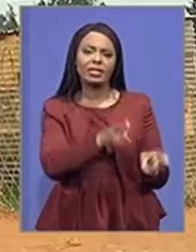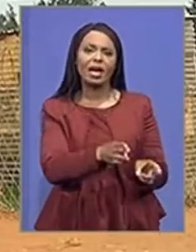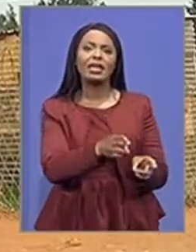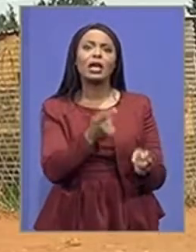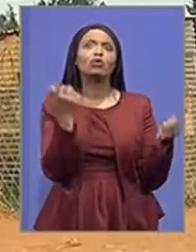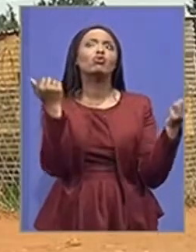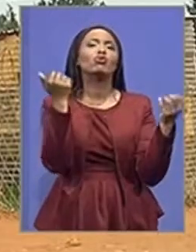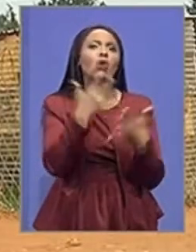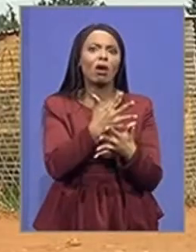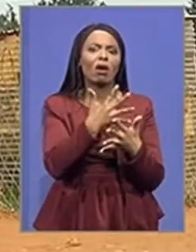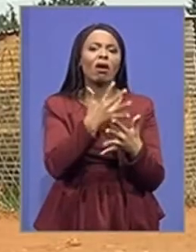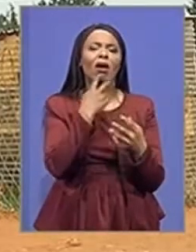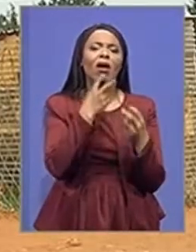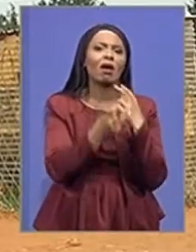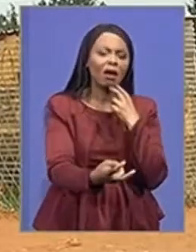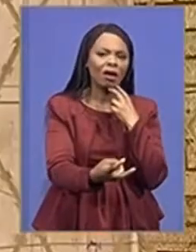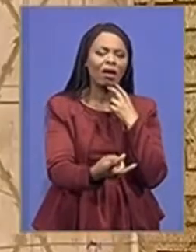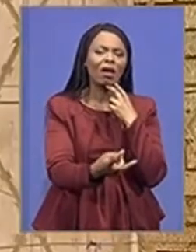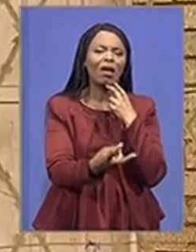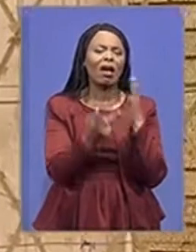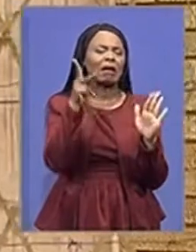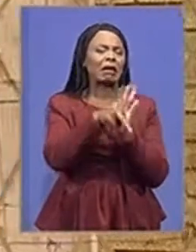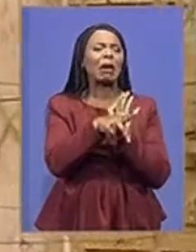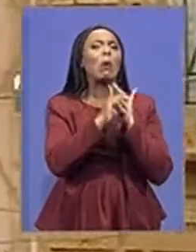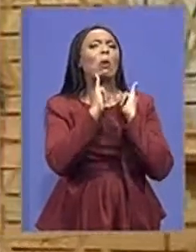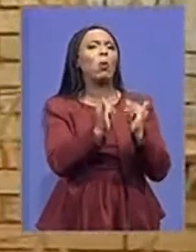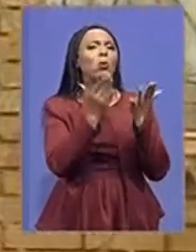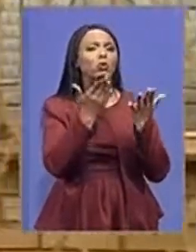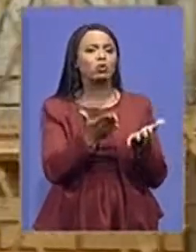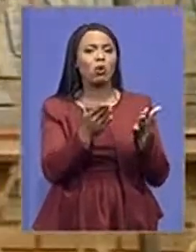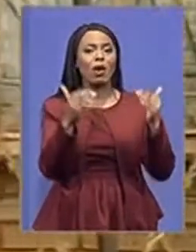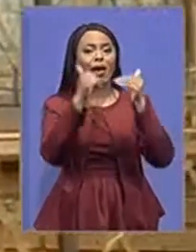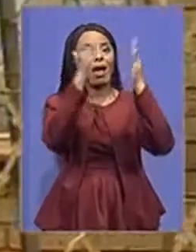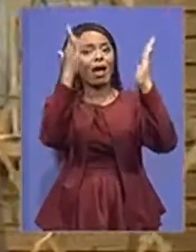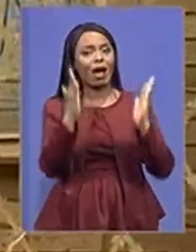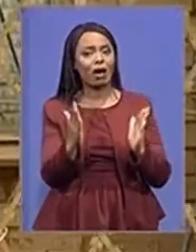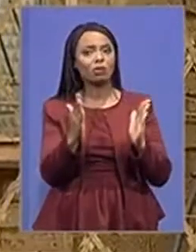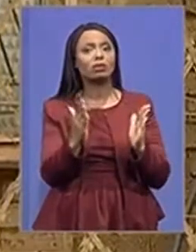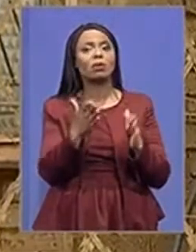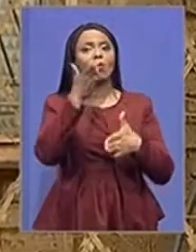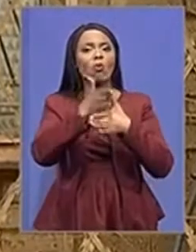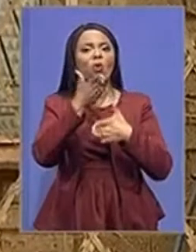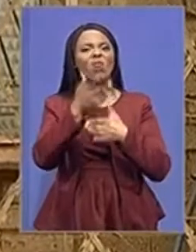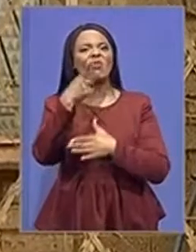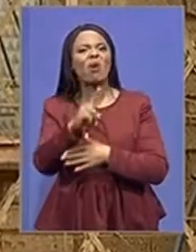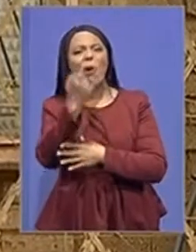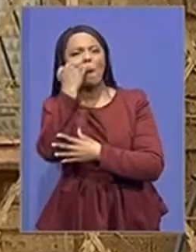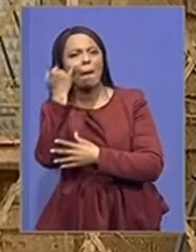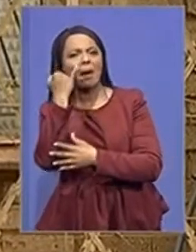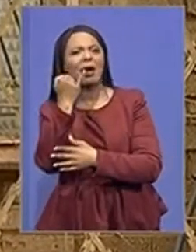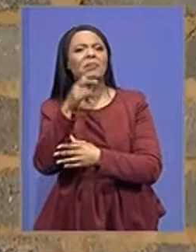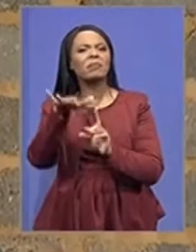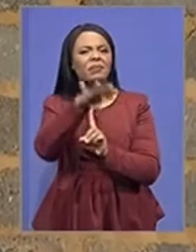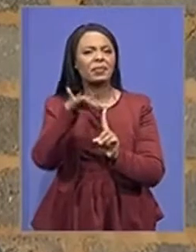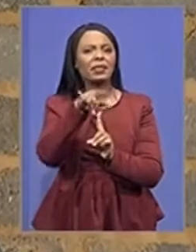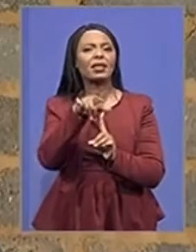gona ka go kalediwa mo ntlong eno eo e itsegeng jaaka sentlhaga sa badirisi ba diritibatsi. Ke rata gore